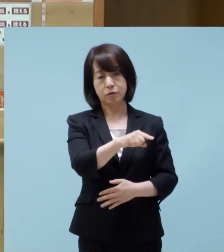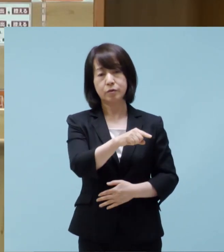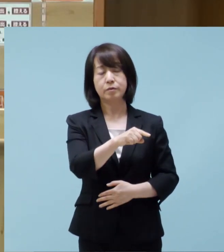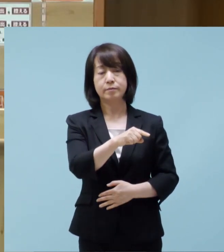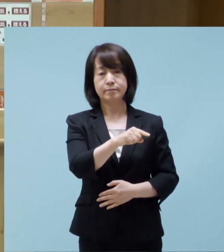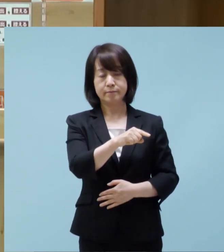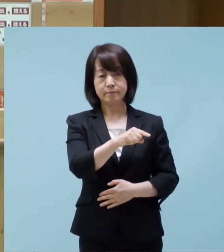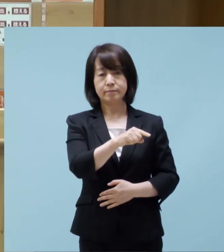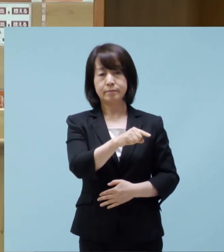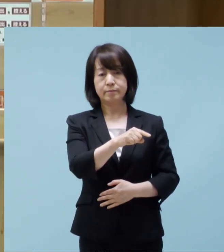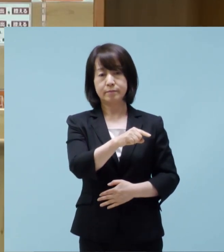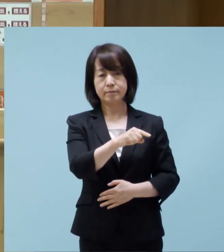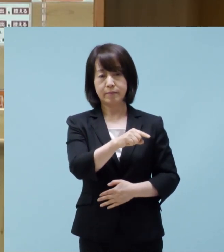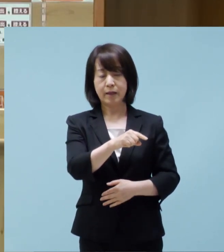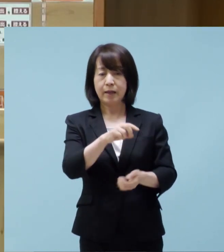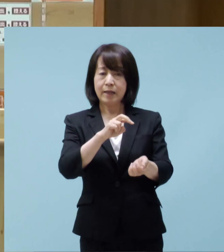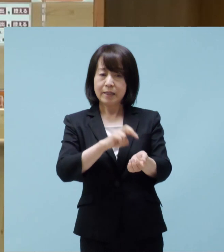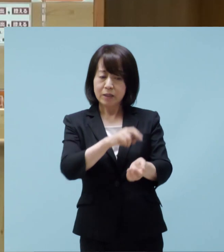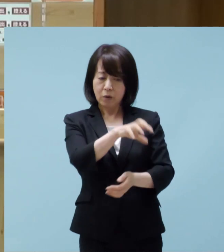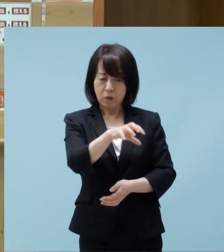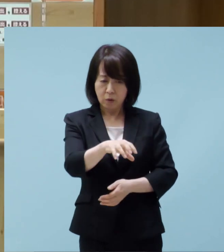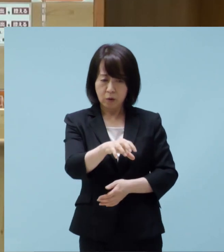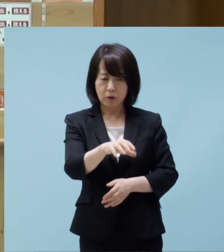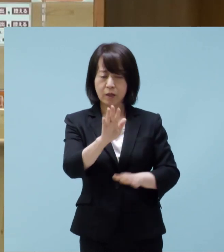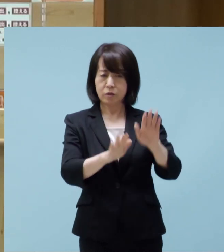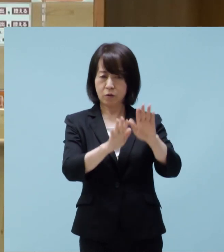医療体制も逼迫した状況が続いてますが、